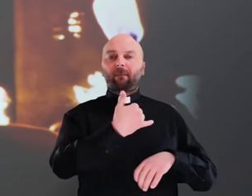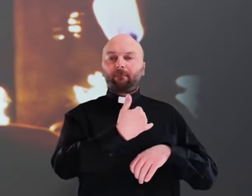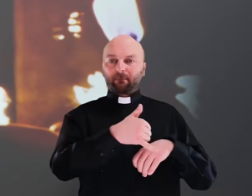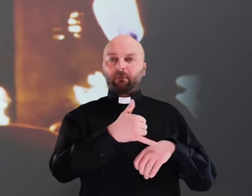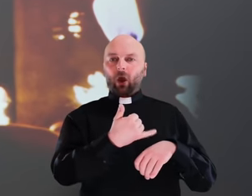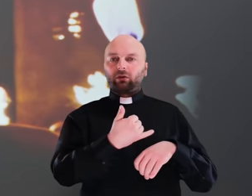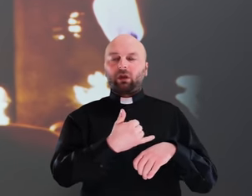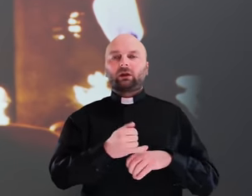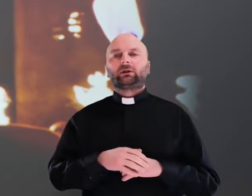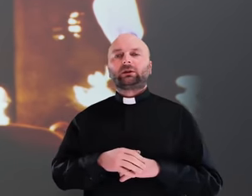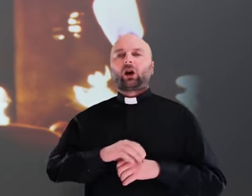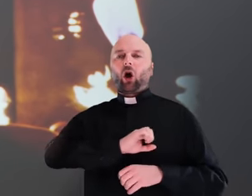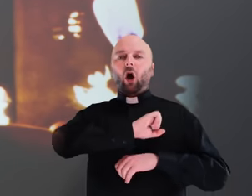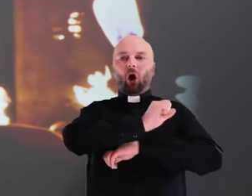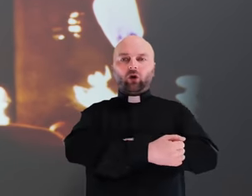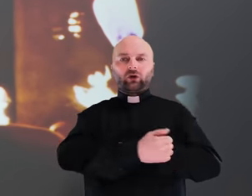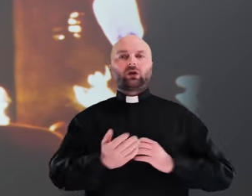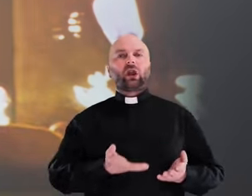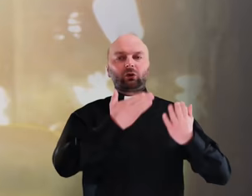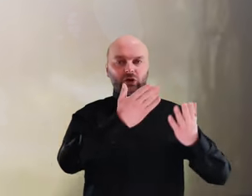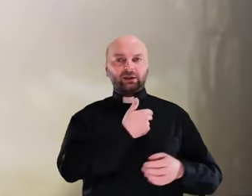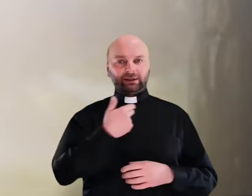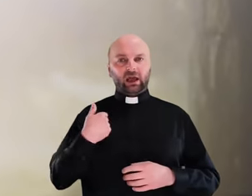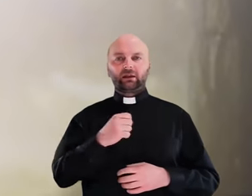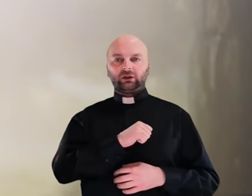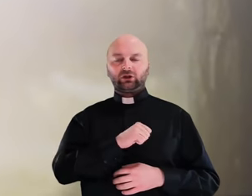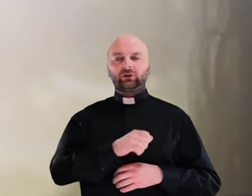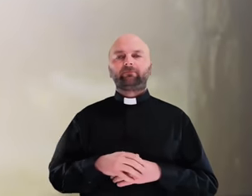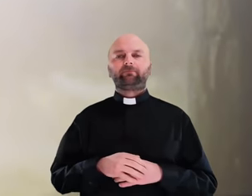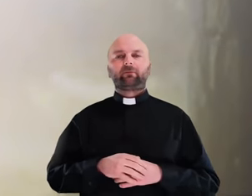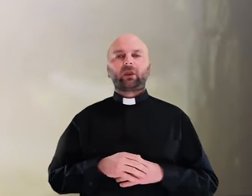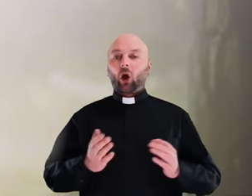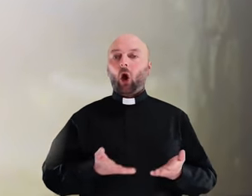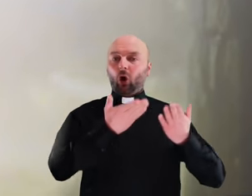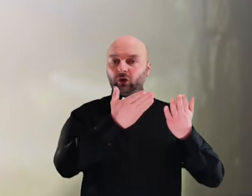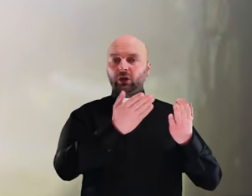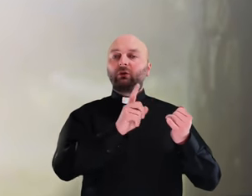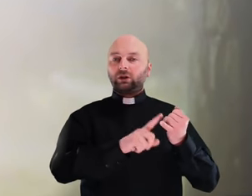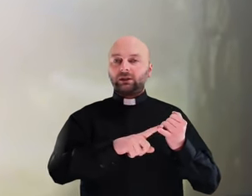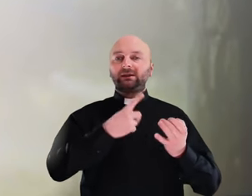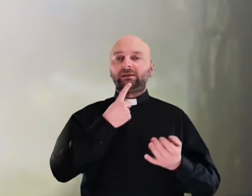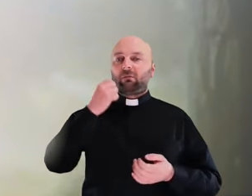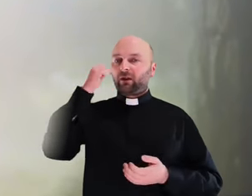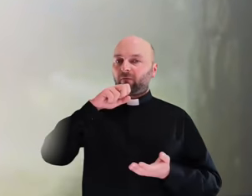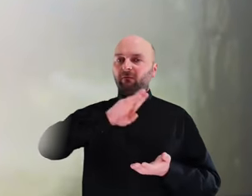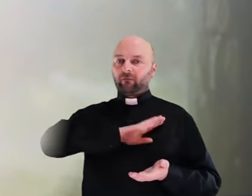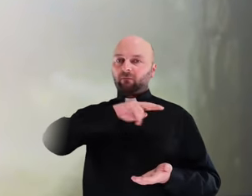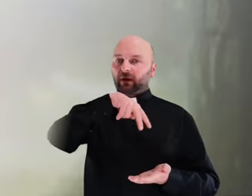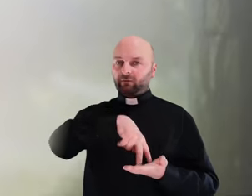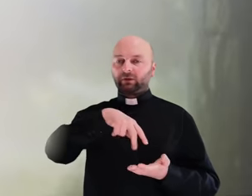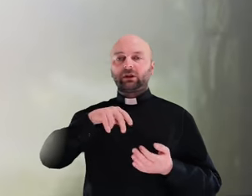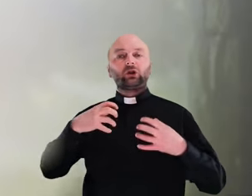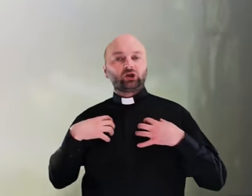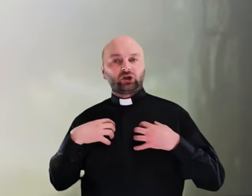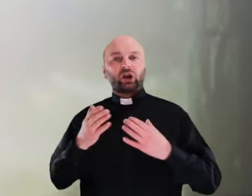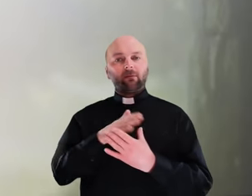Judy, oddał życie za każdego z nas grzeszników. Ale nie tylko oddał życie, ale i zmartwychwstał. Żyje wśród nas i